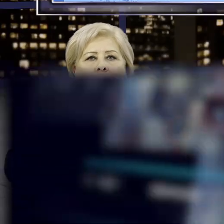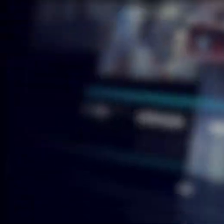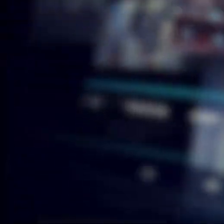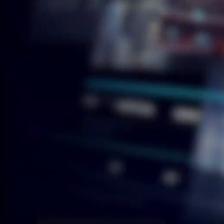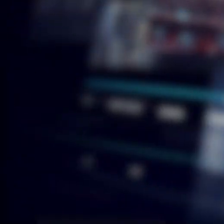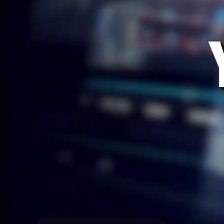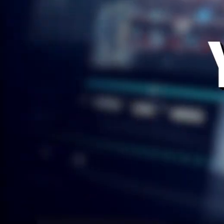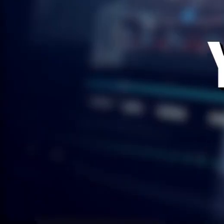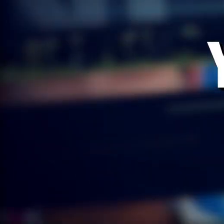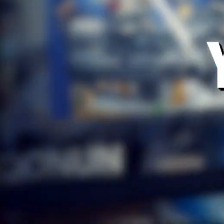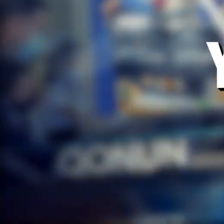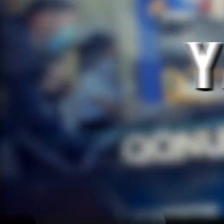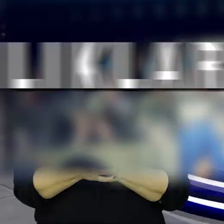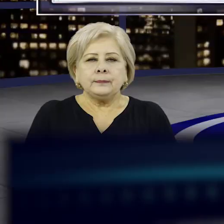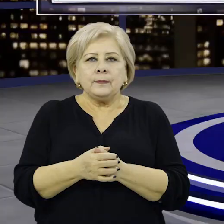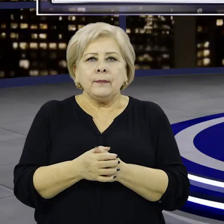bo'ladi.